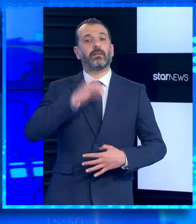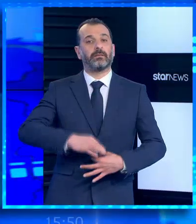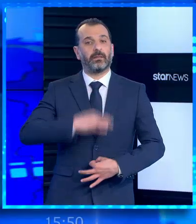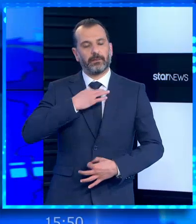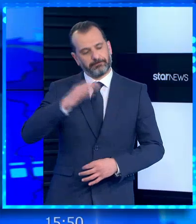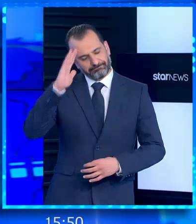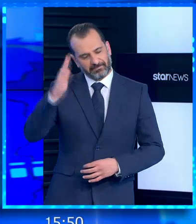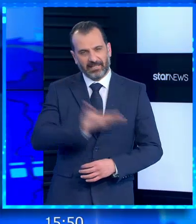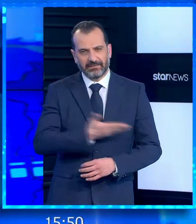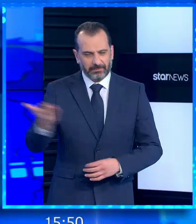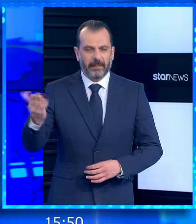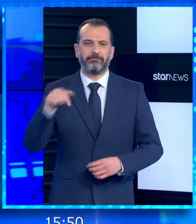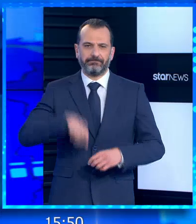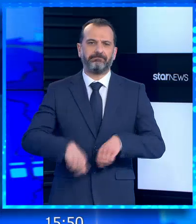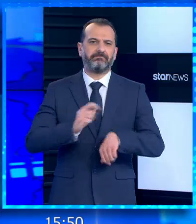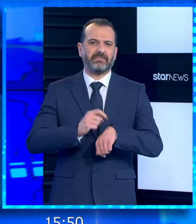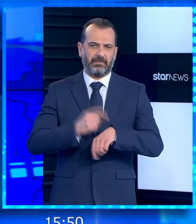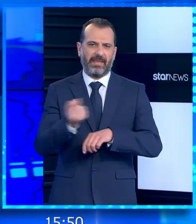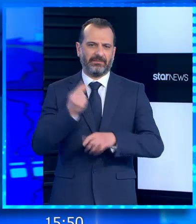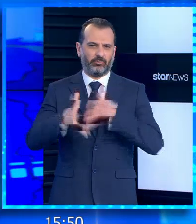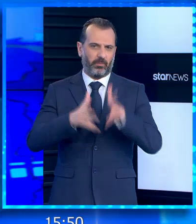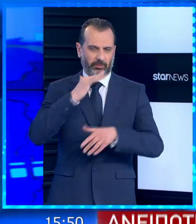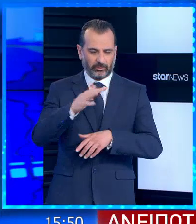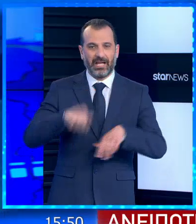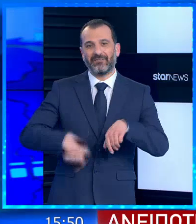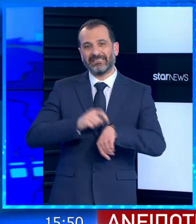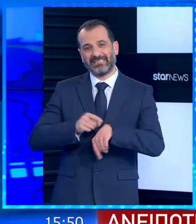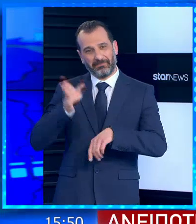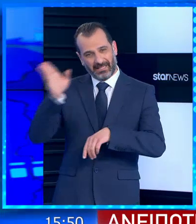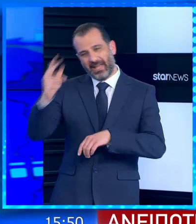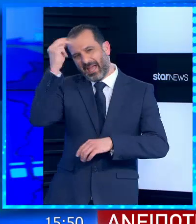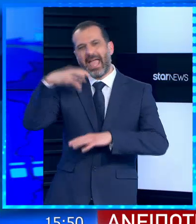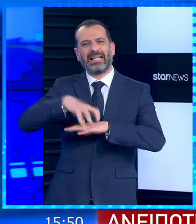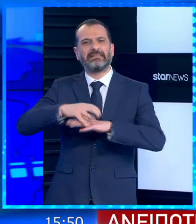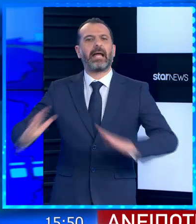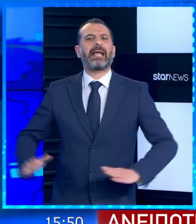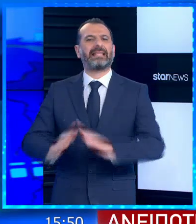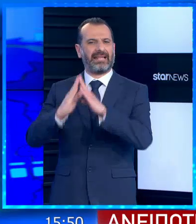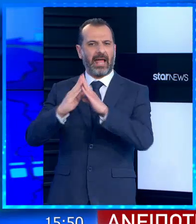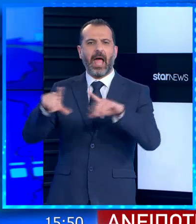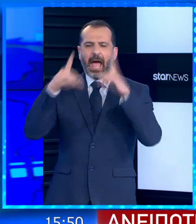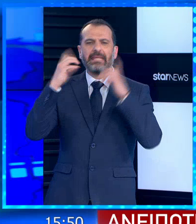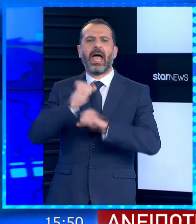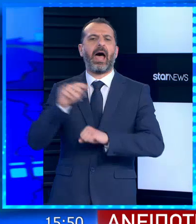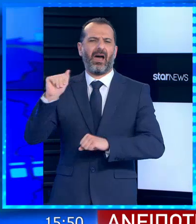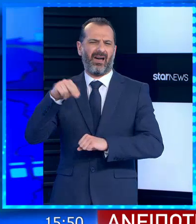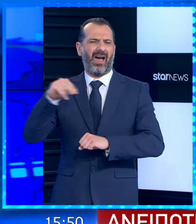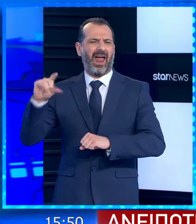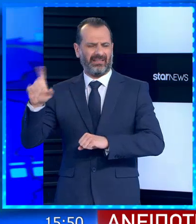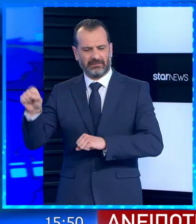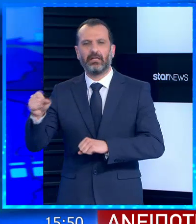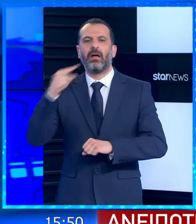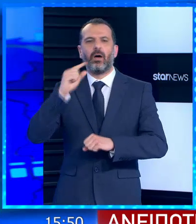Κυρίες και κύριοι, καλό μεσημέρι και πάλι. Αυτή την ώρα πραγματοποιείται στον Ιερό Ναό Αγίας Άνης Κατερίνης η πρώτη κηδεία του θύματος, του πολύ